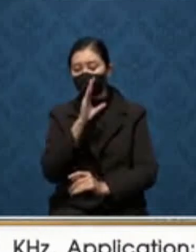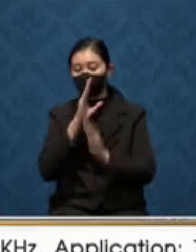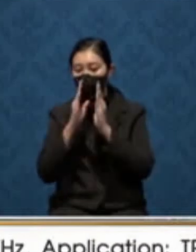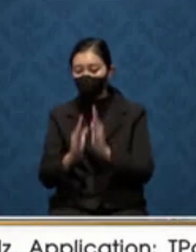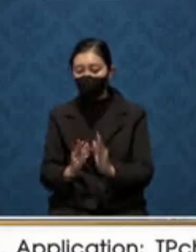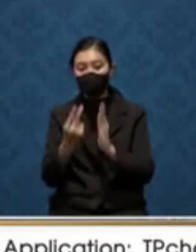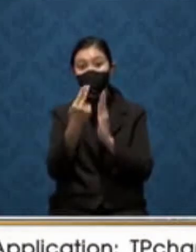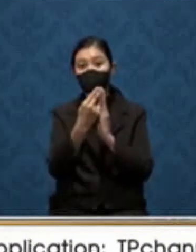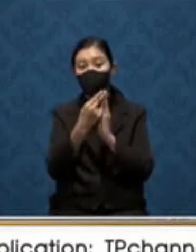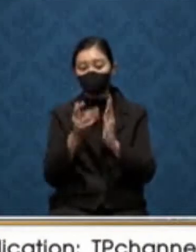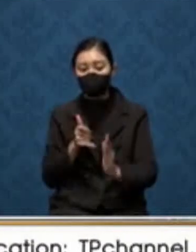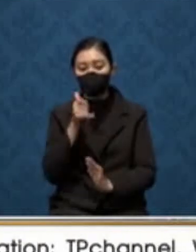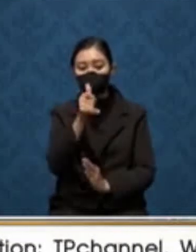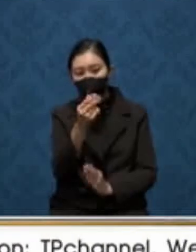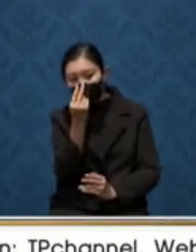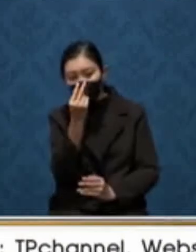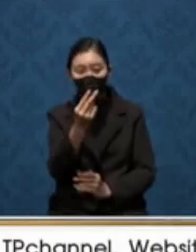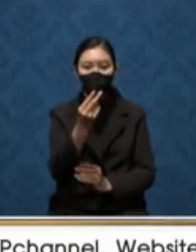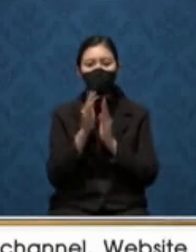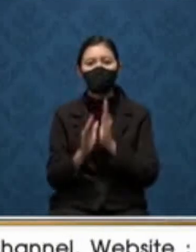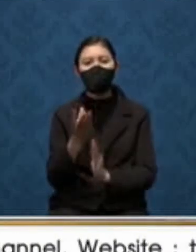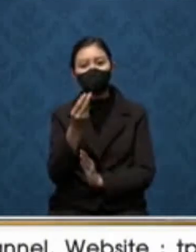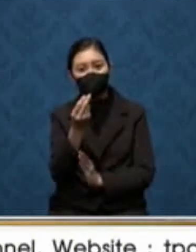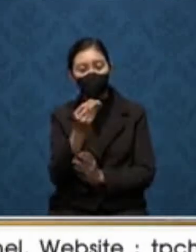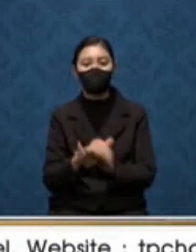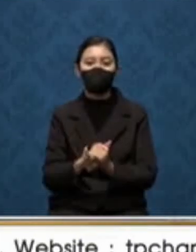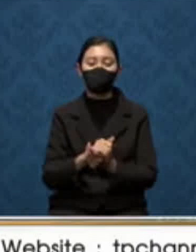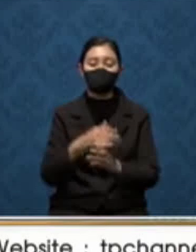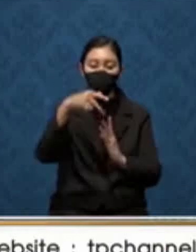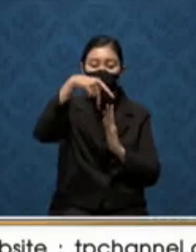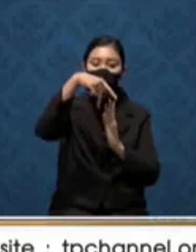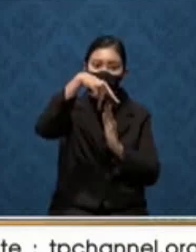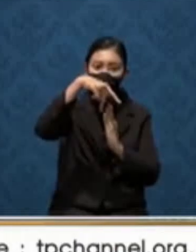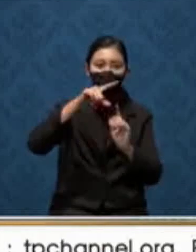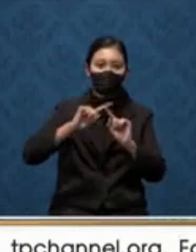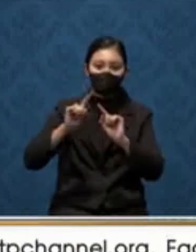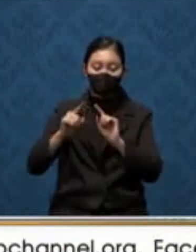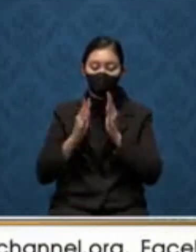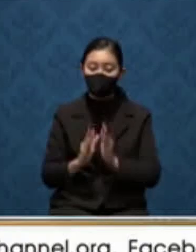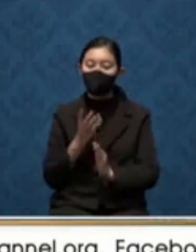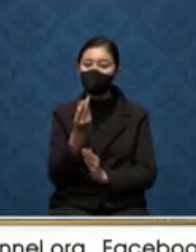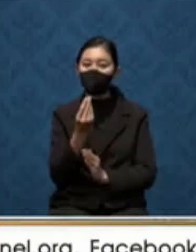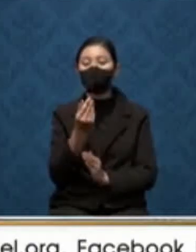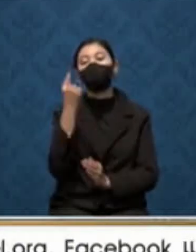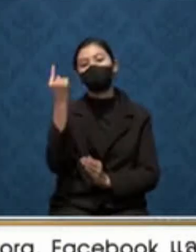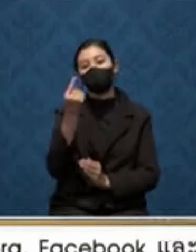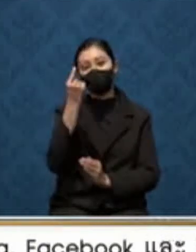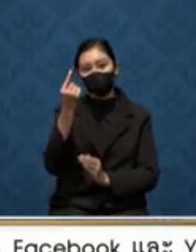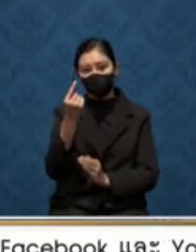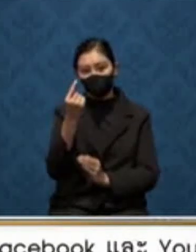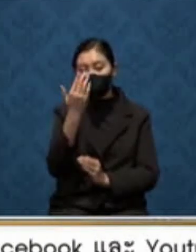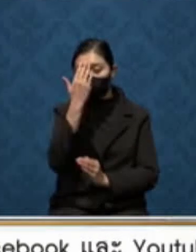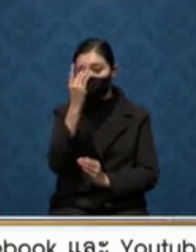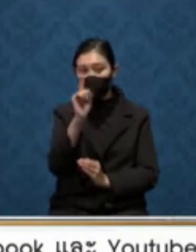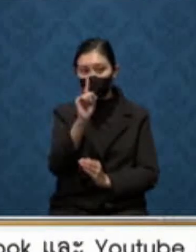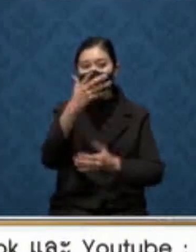คนทจะเดินทางไปแร่นั่คือนักท่องเที่ยว นั่นคือคนที่สนใจในอุสาหกับอาหารและสุราของประ